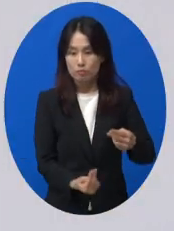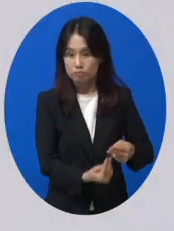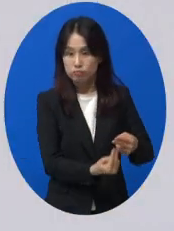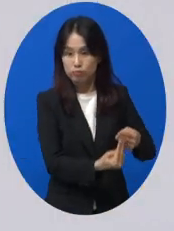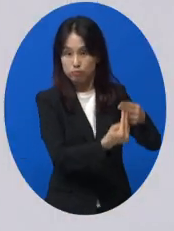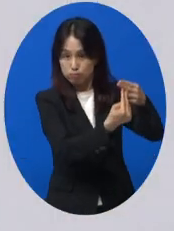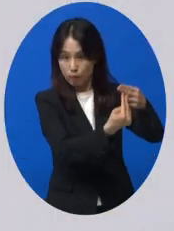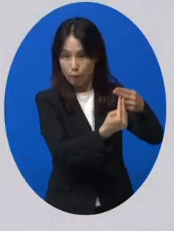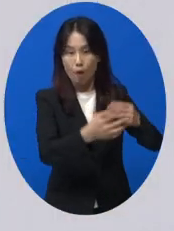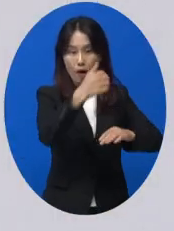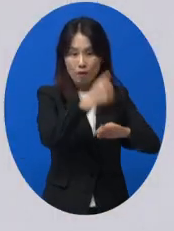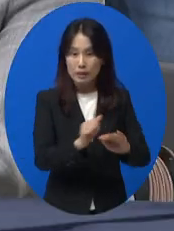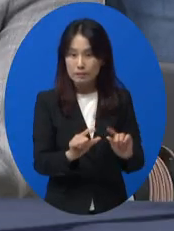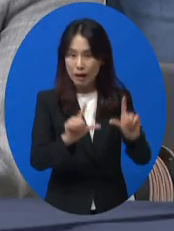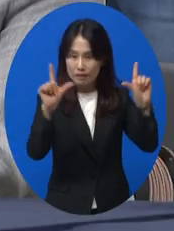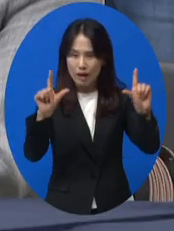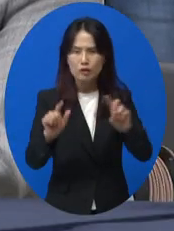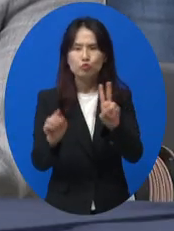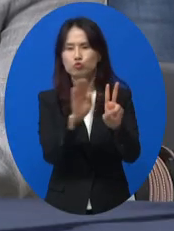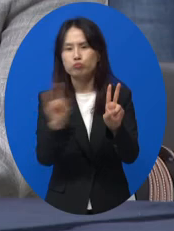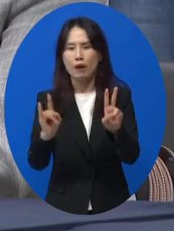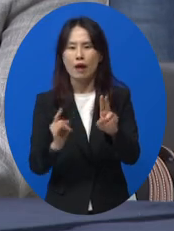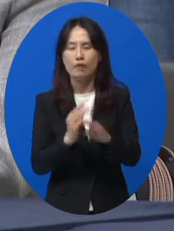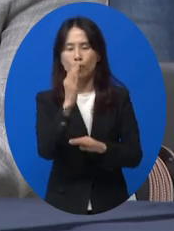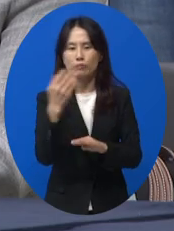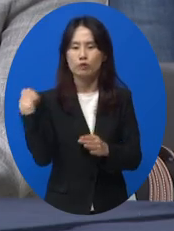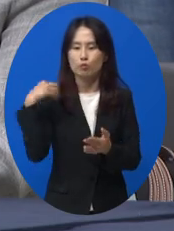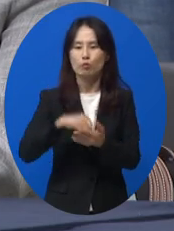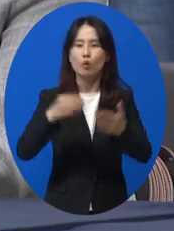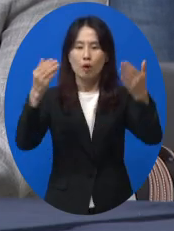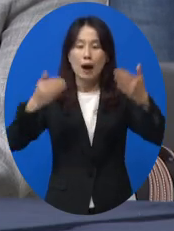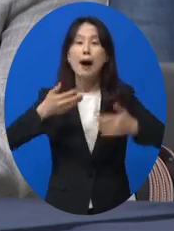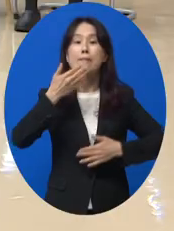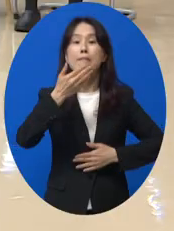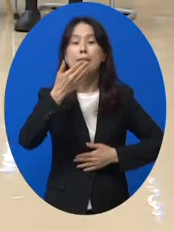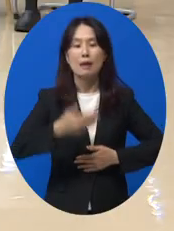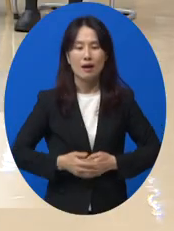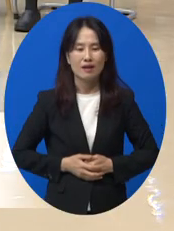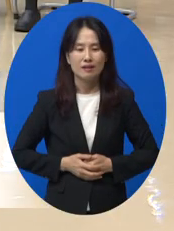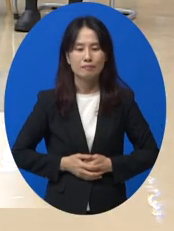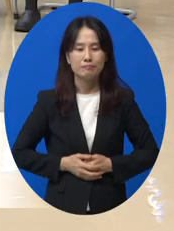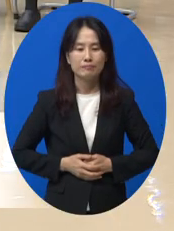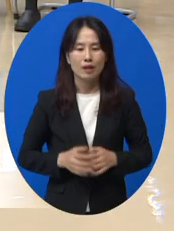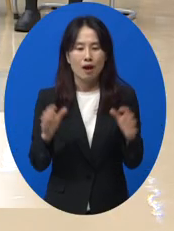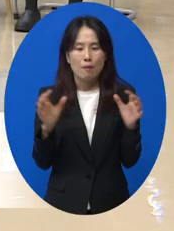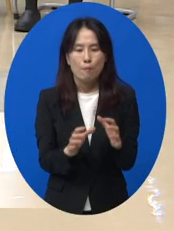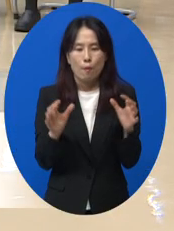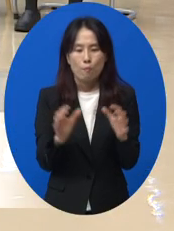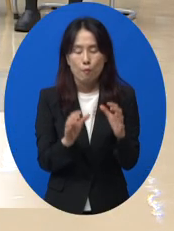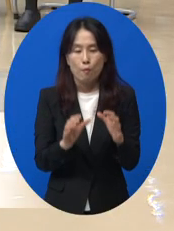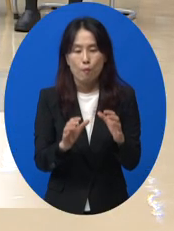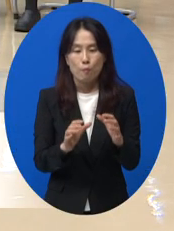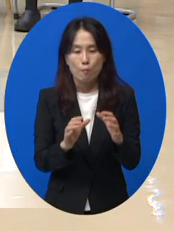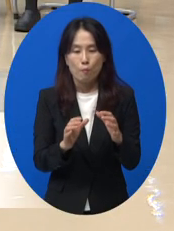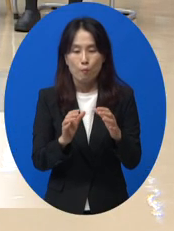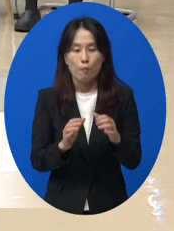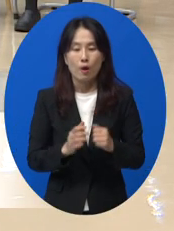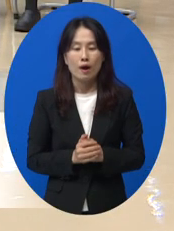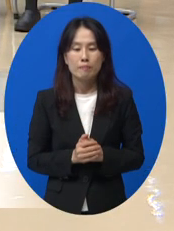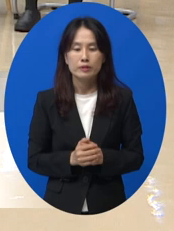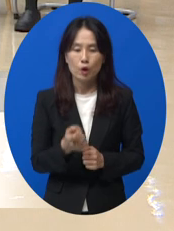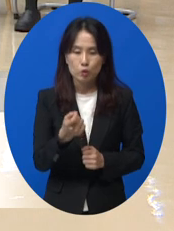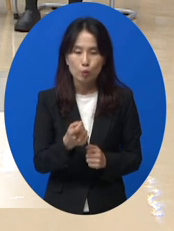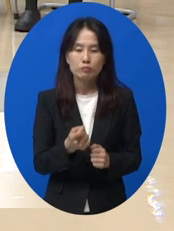저축하면 만기에 적립액의 두 배 넘게 돌려받을 수 있습니다. 그 모아서 그 단계를 넘어가면